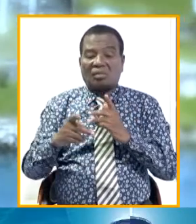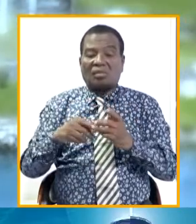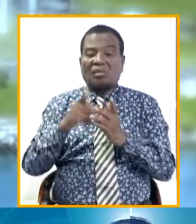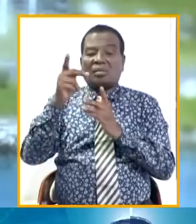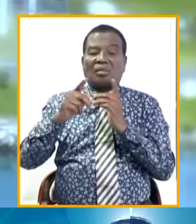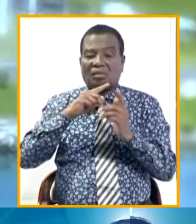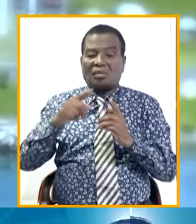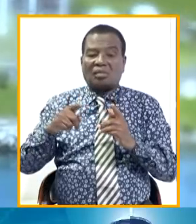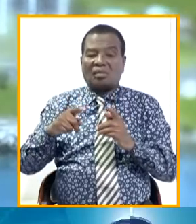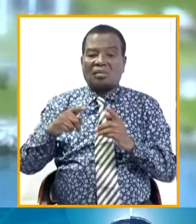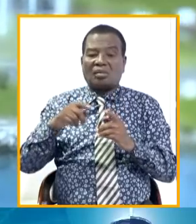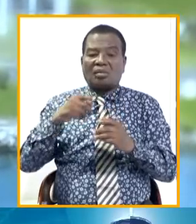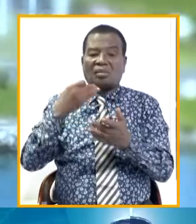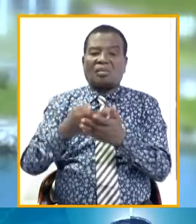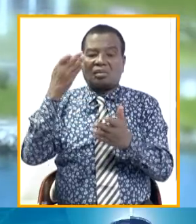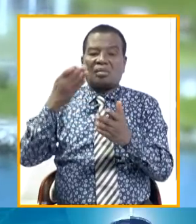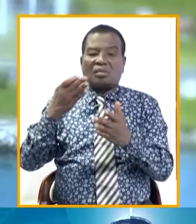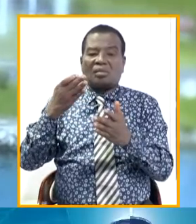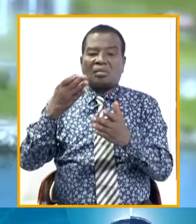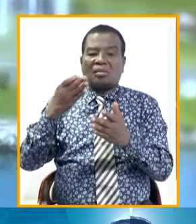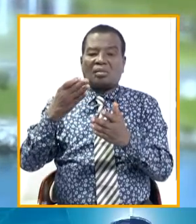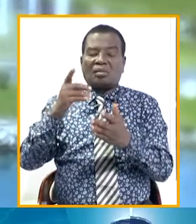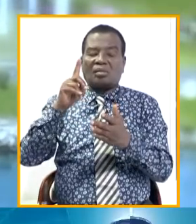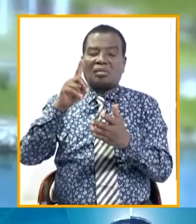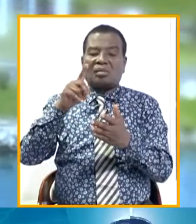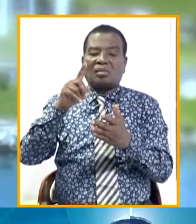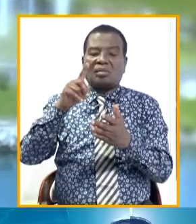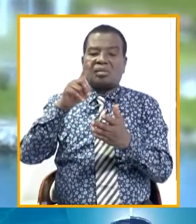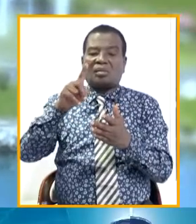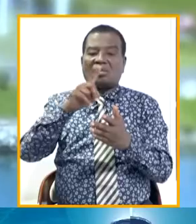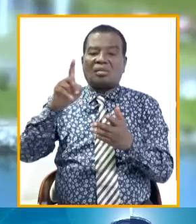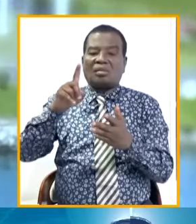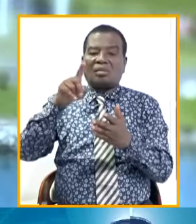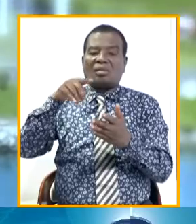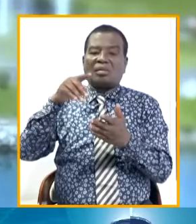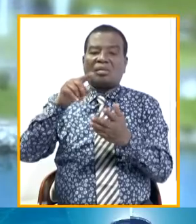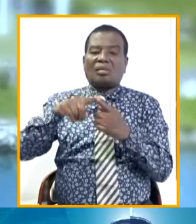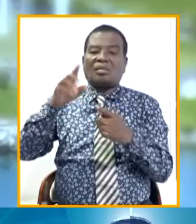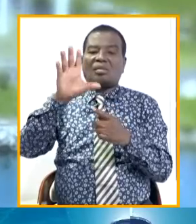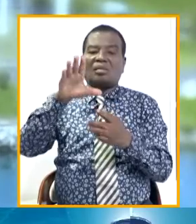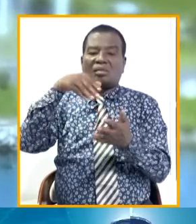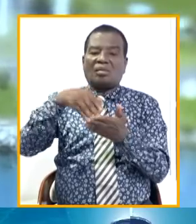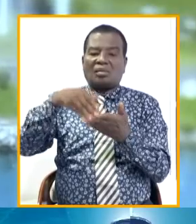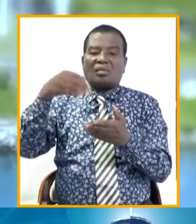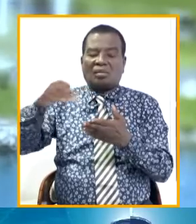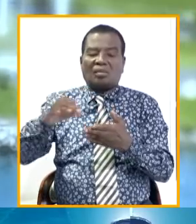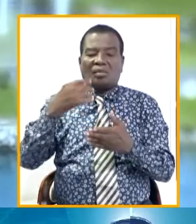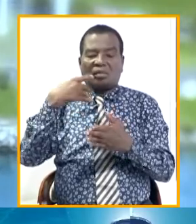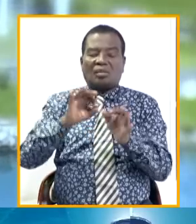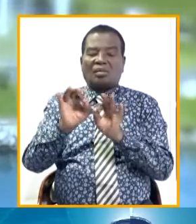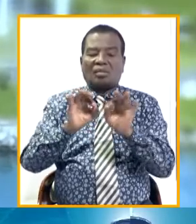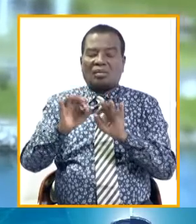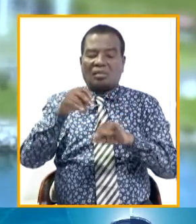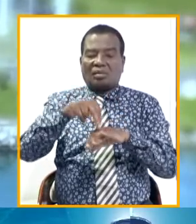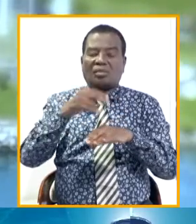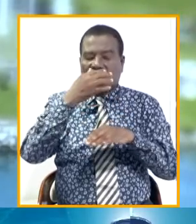projets retenus seront financés à hauteur de 1 à 5 millions de francs CFA. Les explications détaillées dans